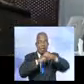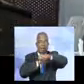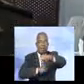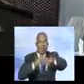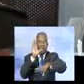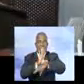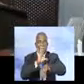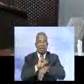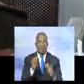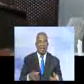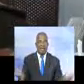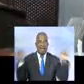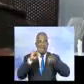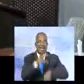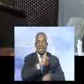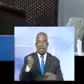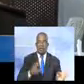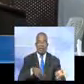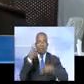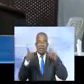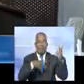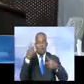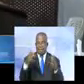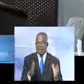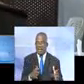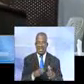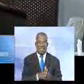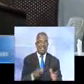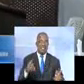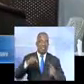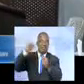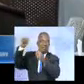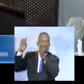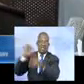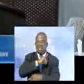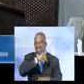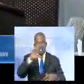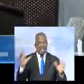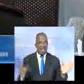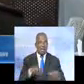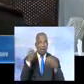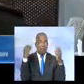Lorsqu'on parle de ces pèlerins, il y a eu certains du GSPM, du génie,